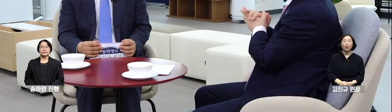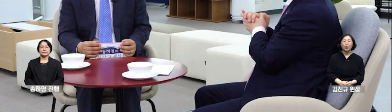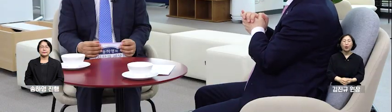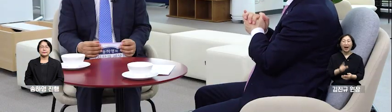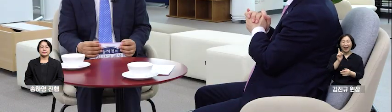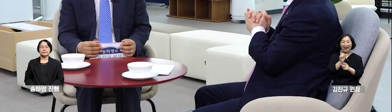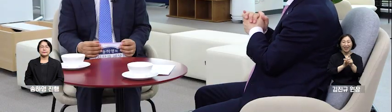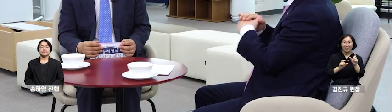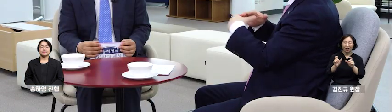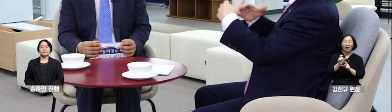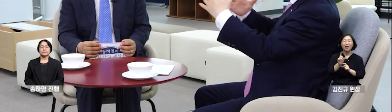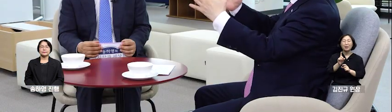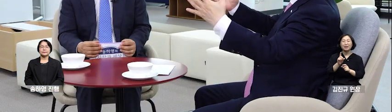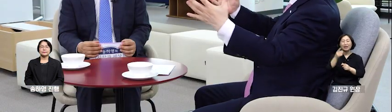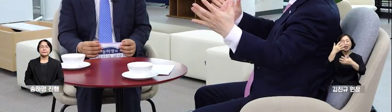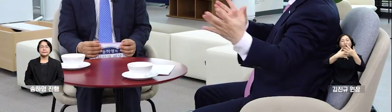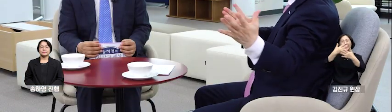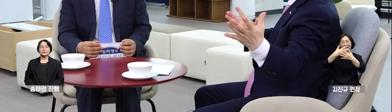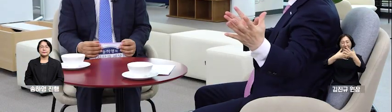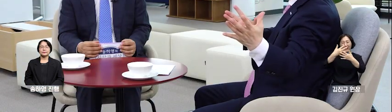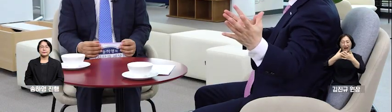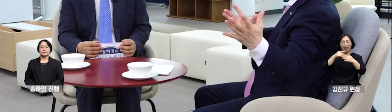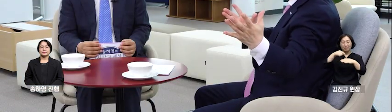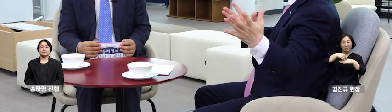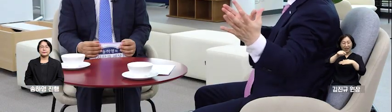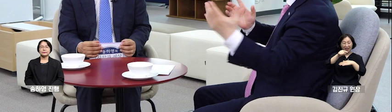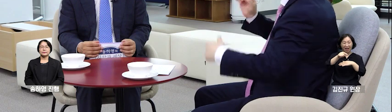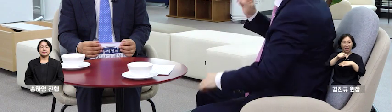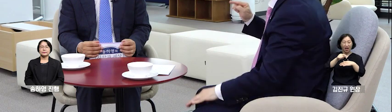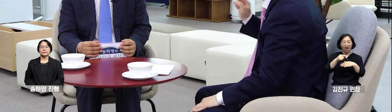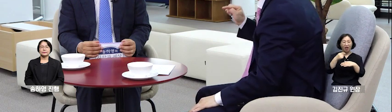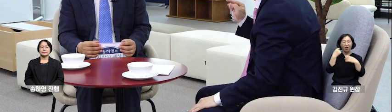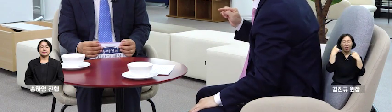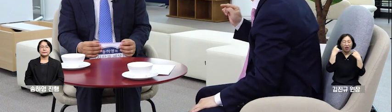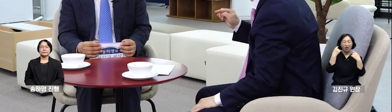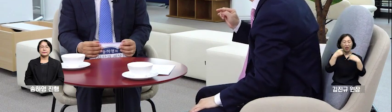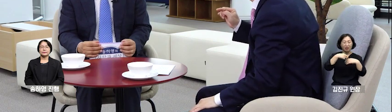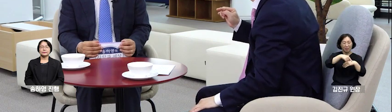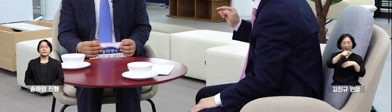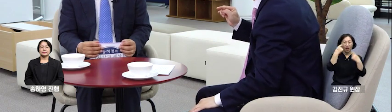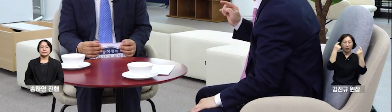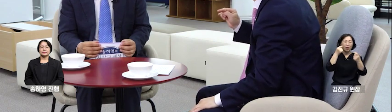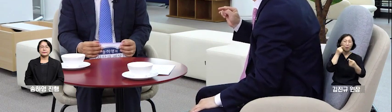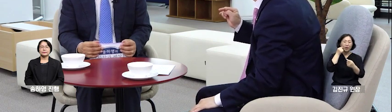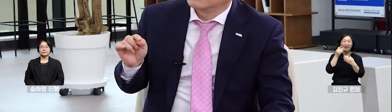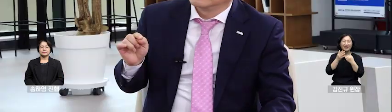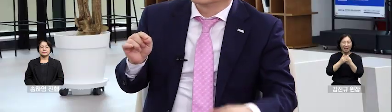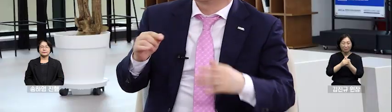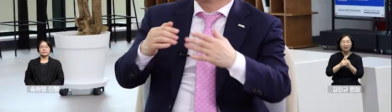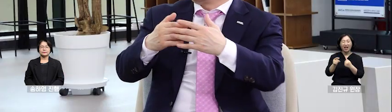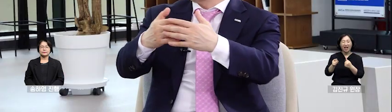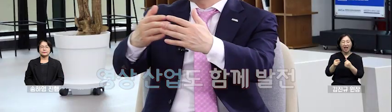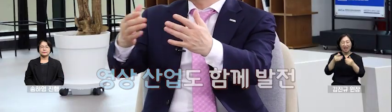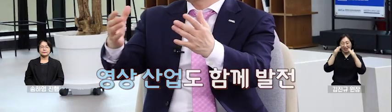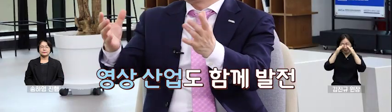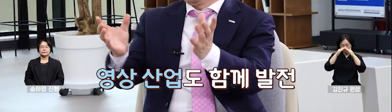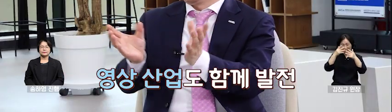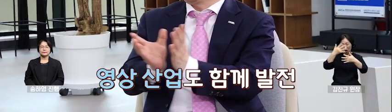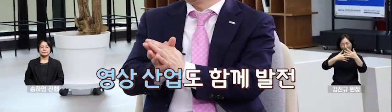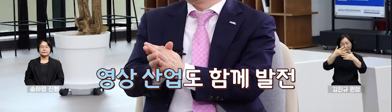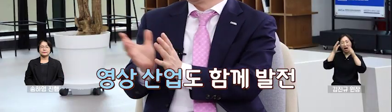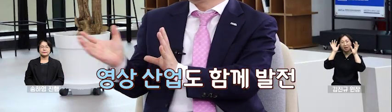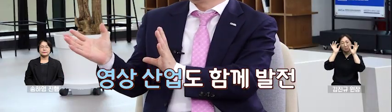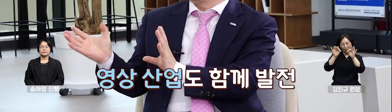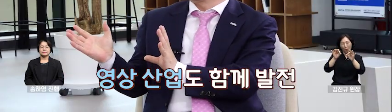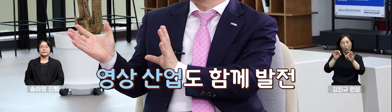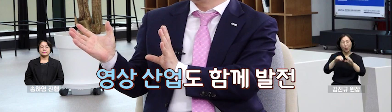상을 말씀드렸는데 바깥에 외출을 많이 못하니까 집에 정상을 많이 있습니다 영상을 그러니까 영상산업 또